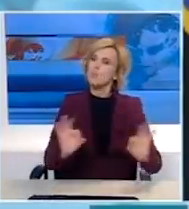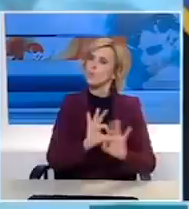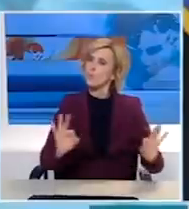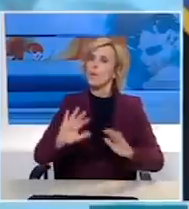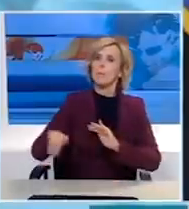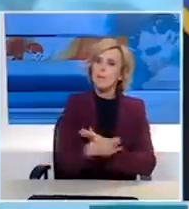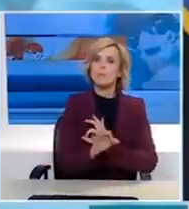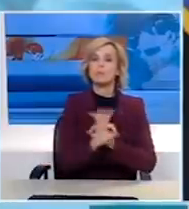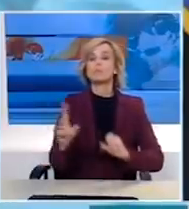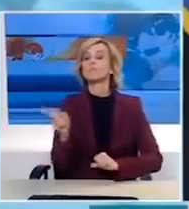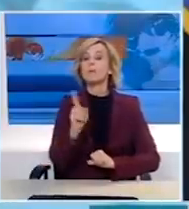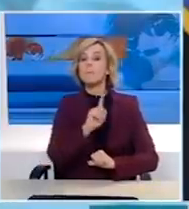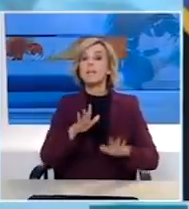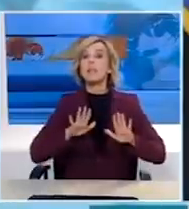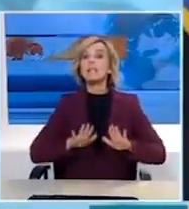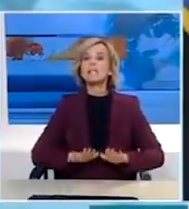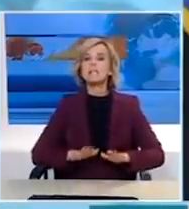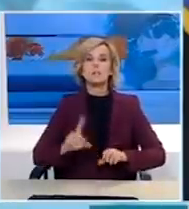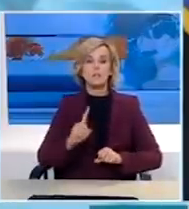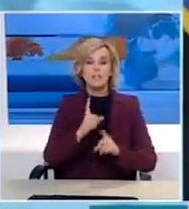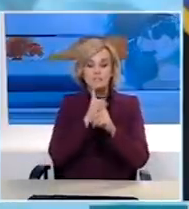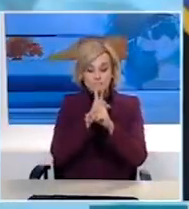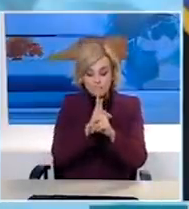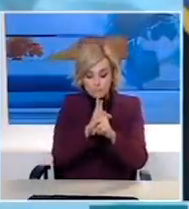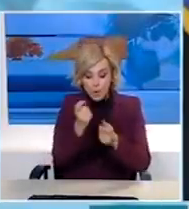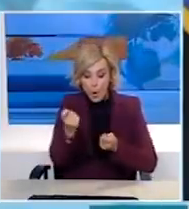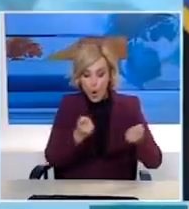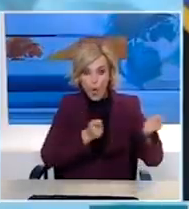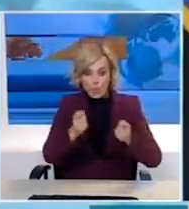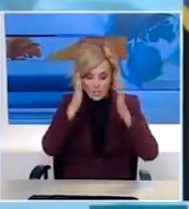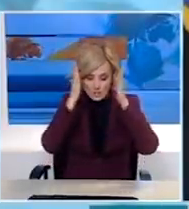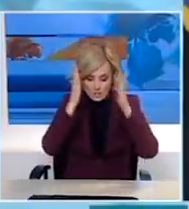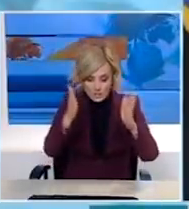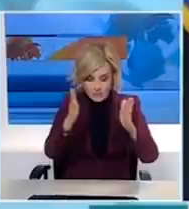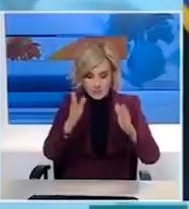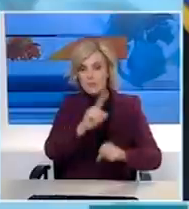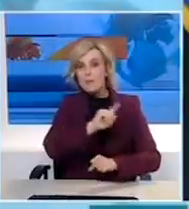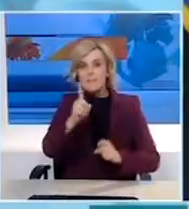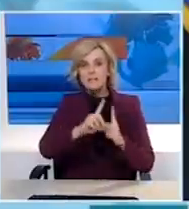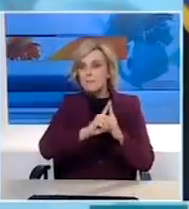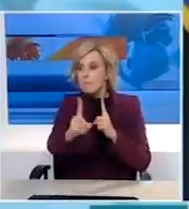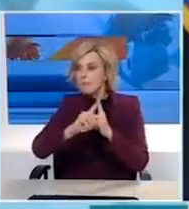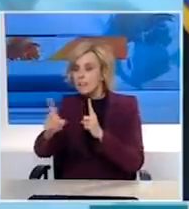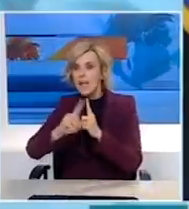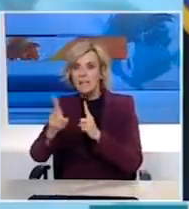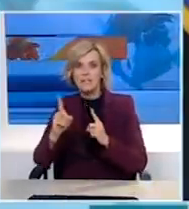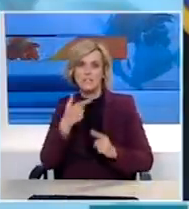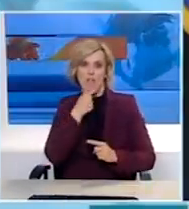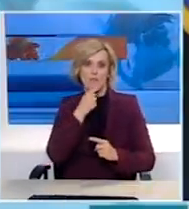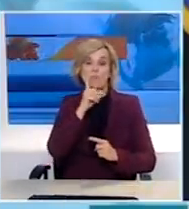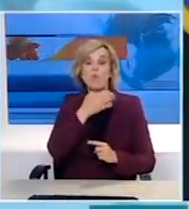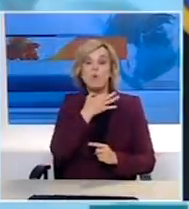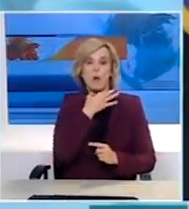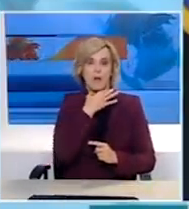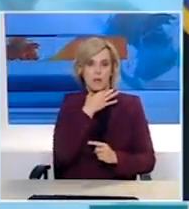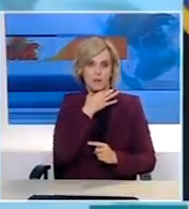σημαντικό να συνεχίσουμε να τηρούμε τις οδηγίες των ειδικών. Να συνεχίσουμε να αποφεύγουμε κάθε μετακίνηση που δεν είναι απολύτως αναγκαία. Γιατί